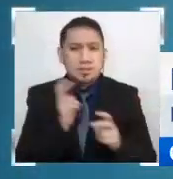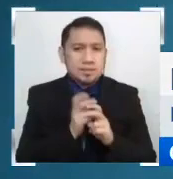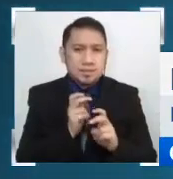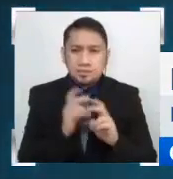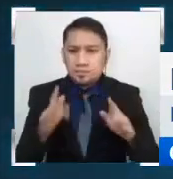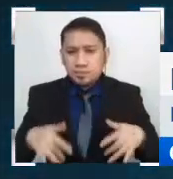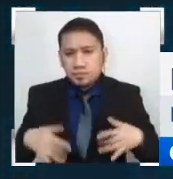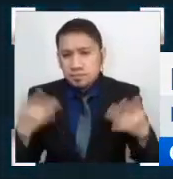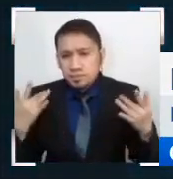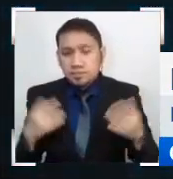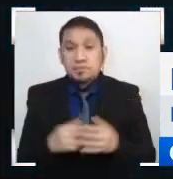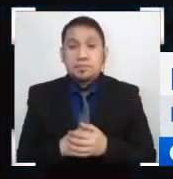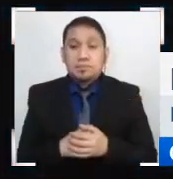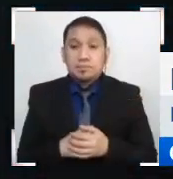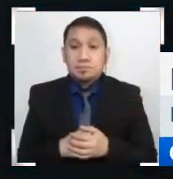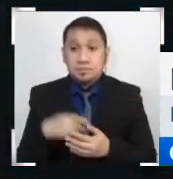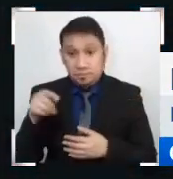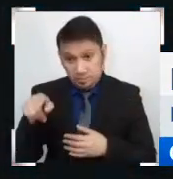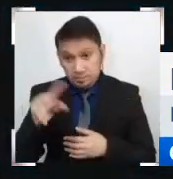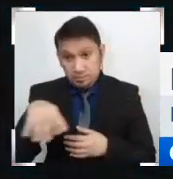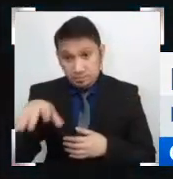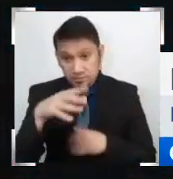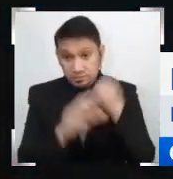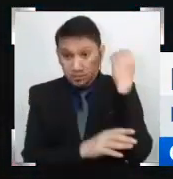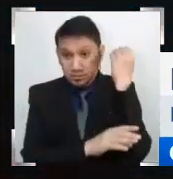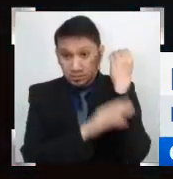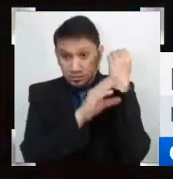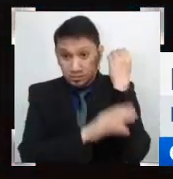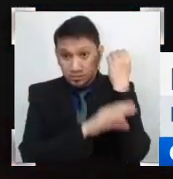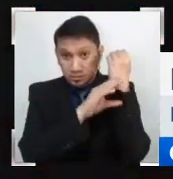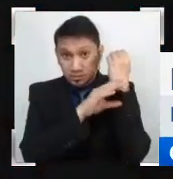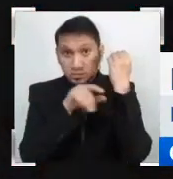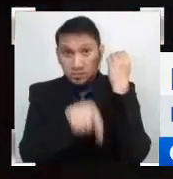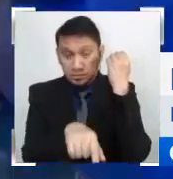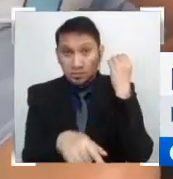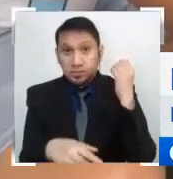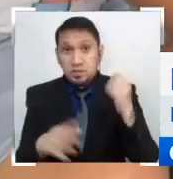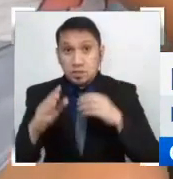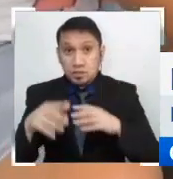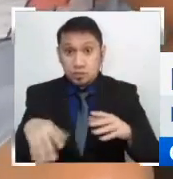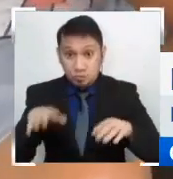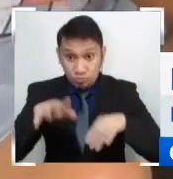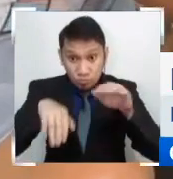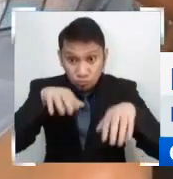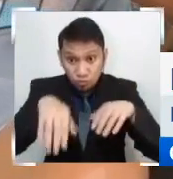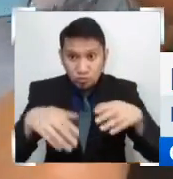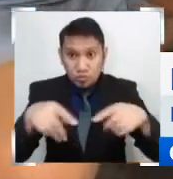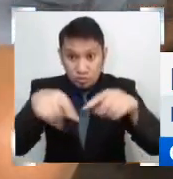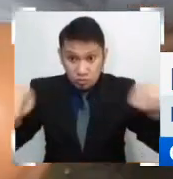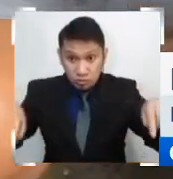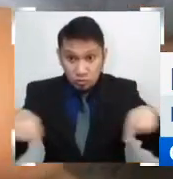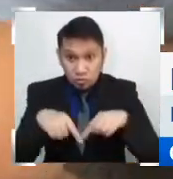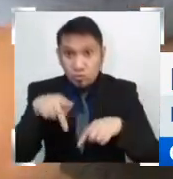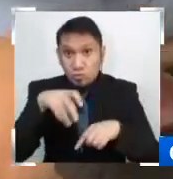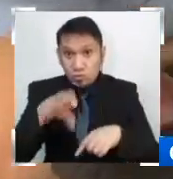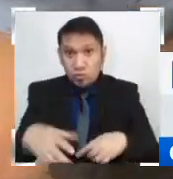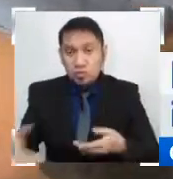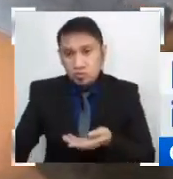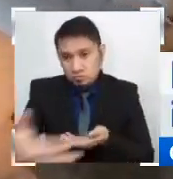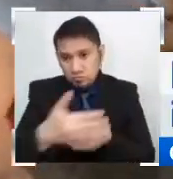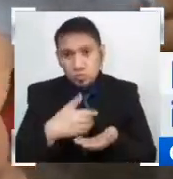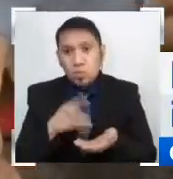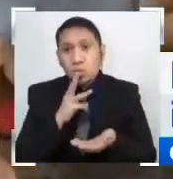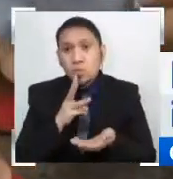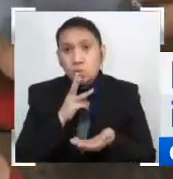Ang ilan nakatira sa condominium sa swimming pool na nag-igib ng tubig. Daing naman ang mga residente sa ilang water